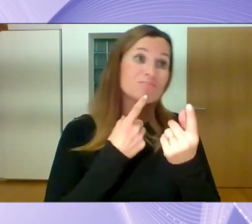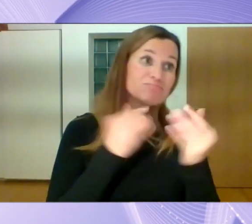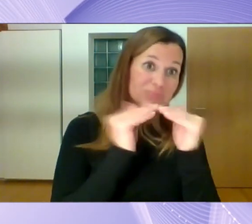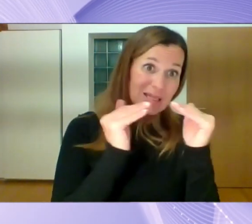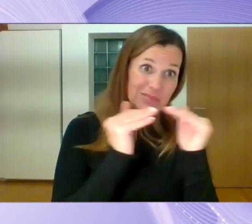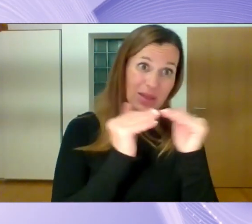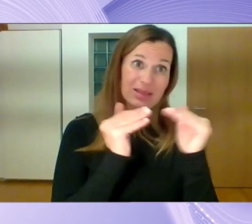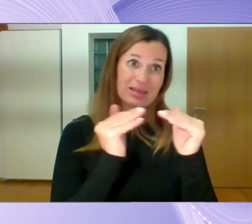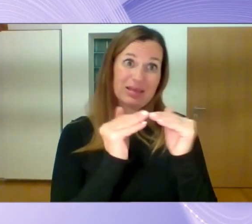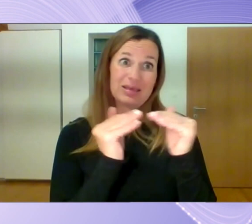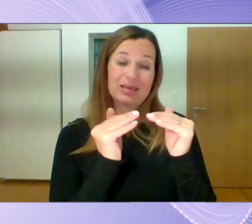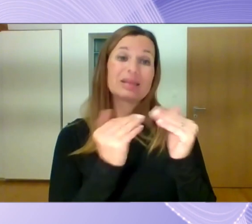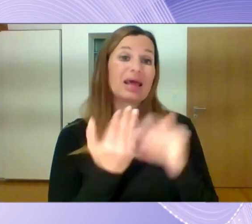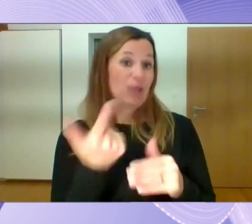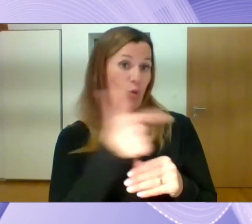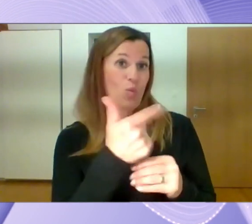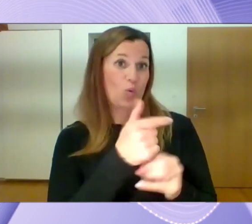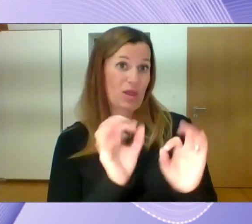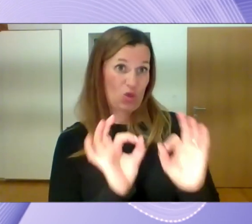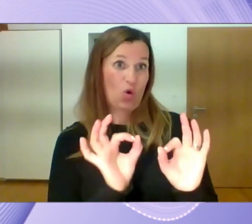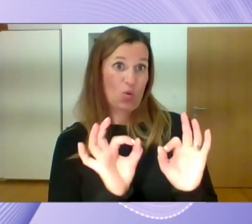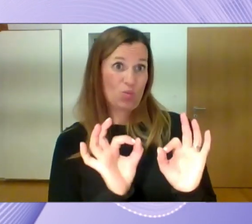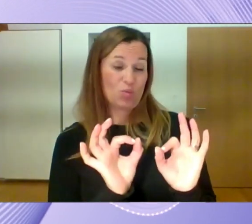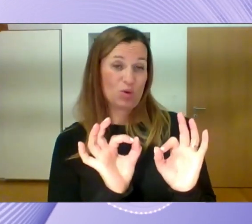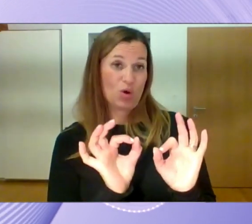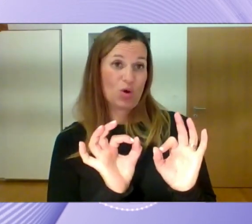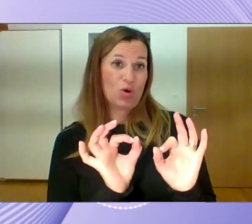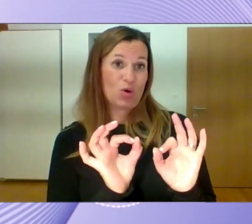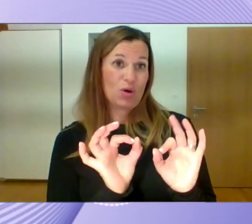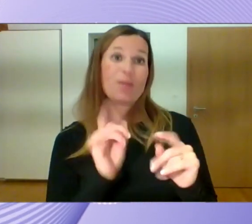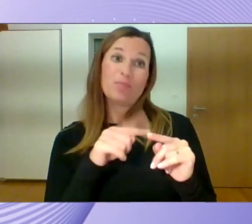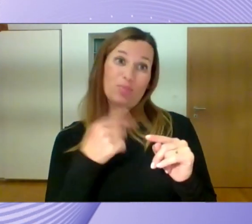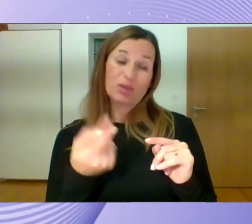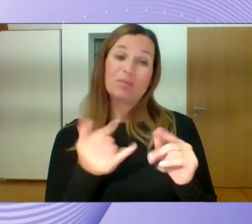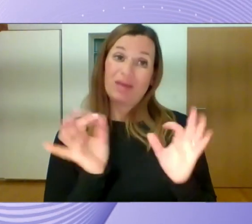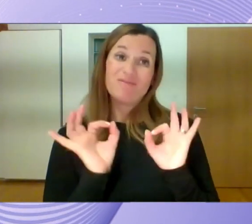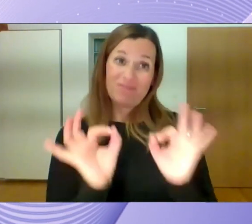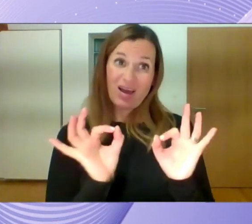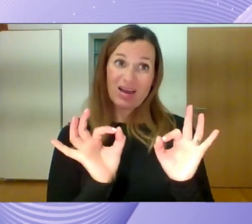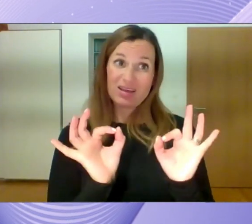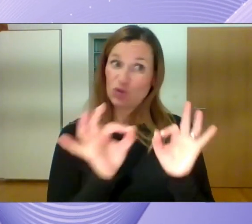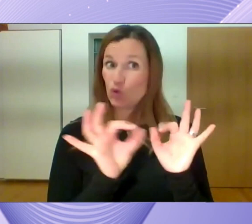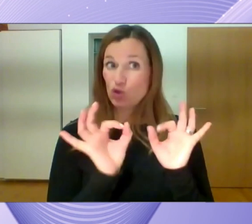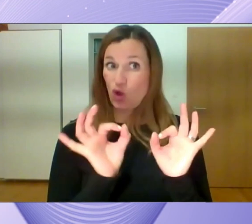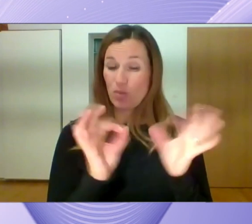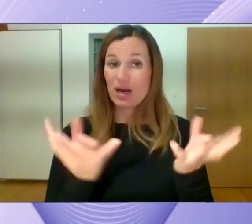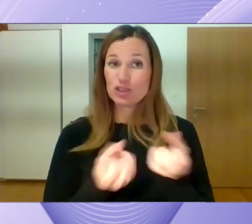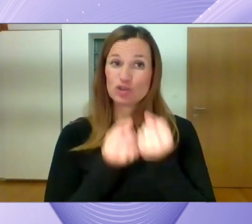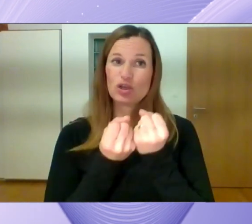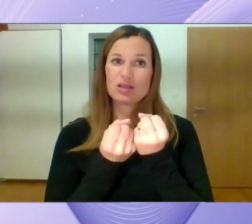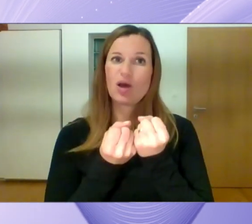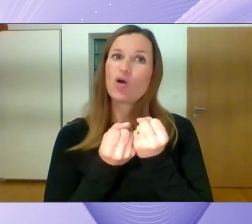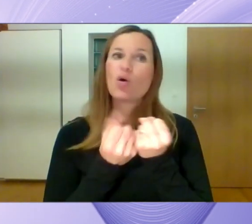oboje dobro tako prostovoljstvo, potem je fajn, potem je to dobra rešitev, vsaj za